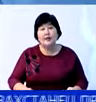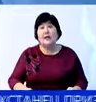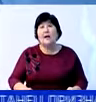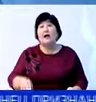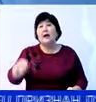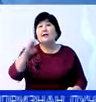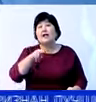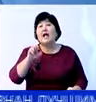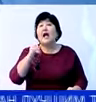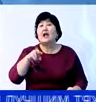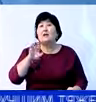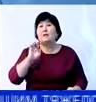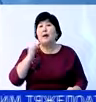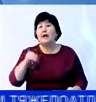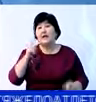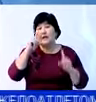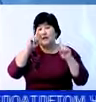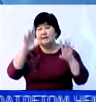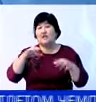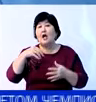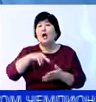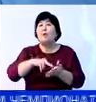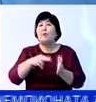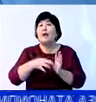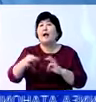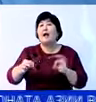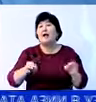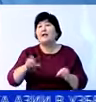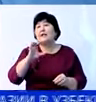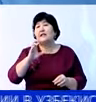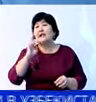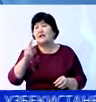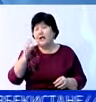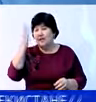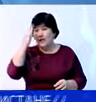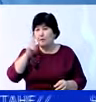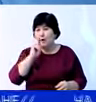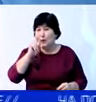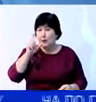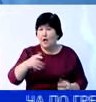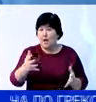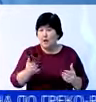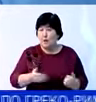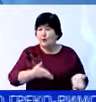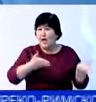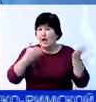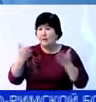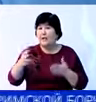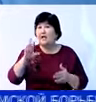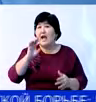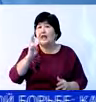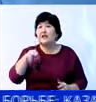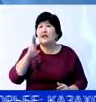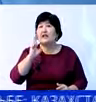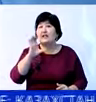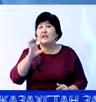Дастан Айтпай уже известен своими проектами Save Hate Fonds Kafka. Талантливый молодой человек получил приглашение от Яндекса.